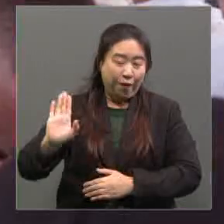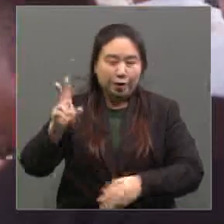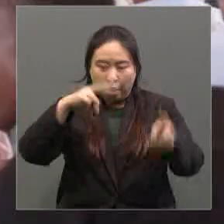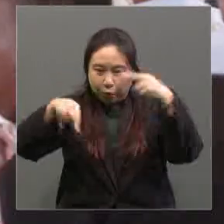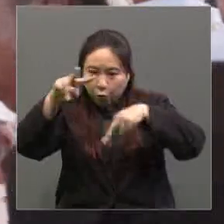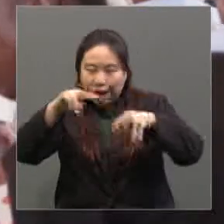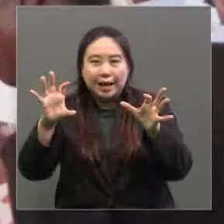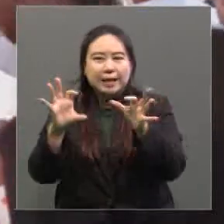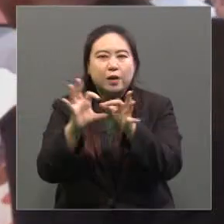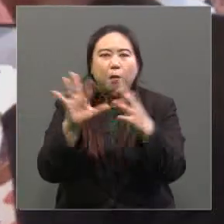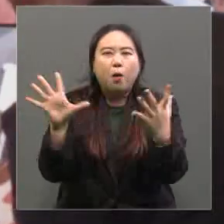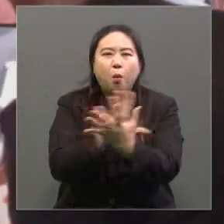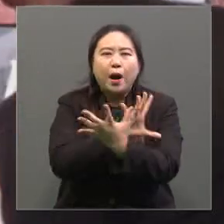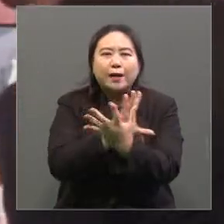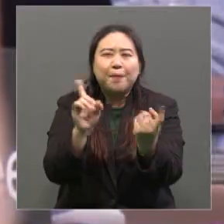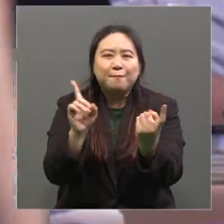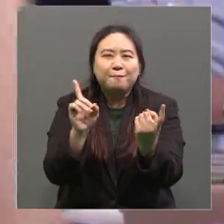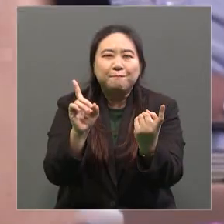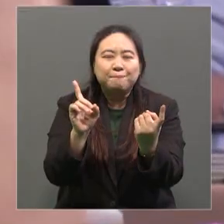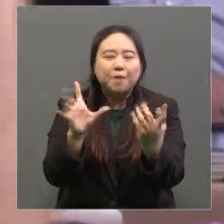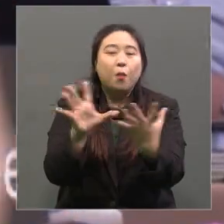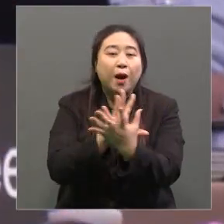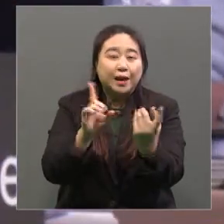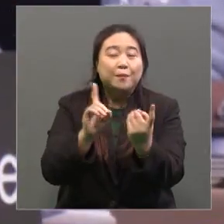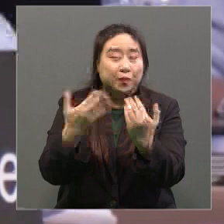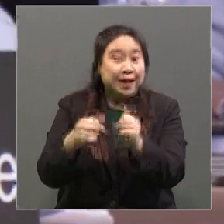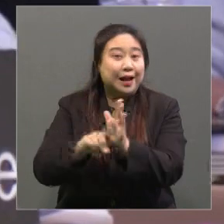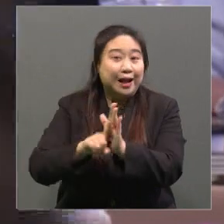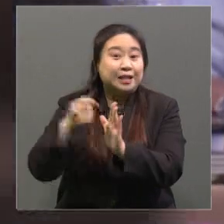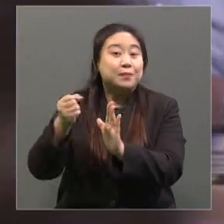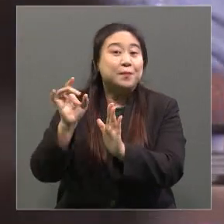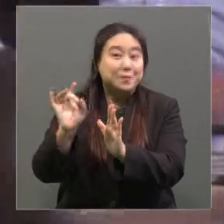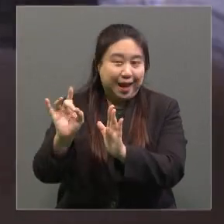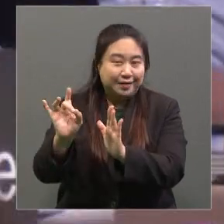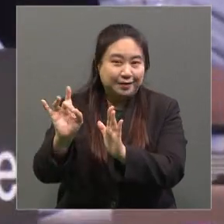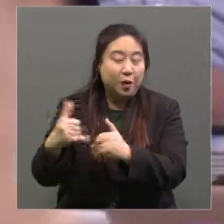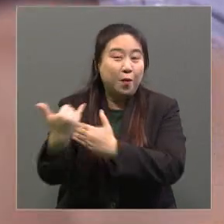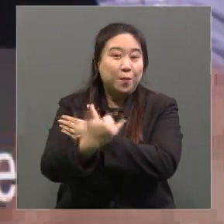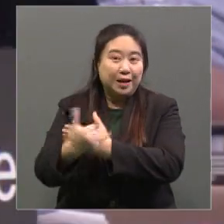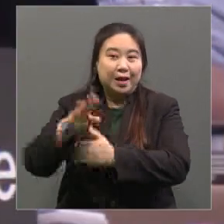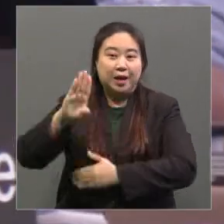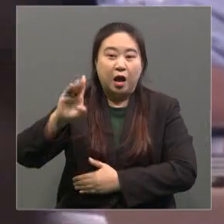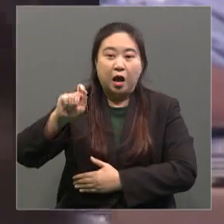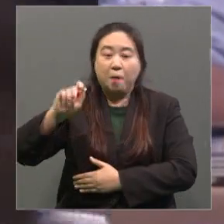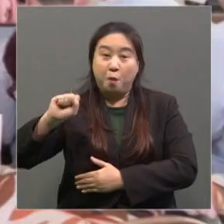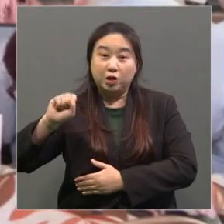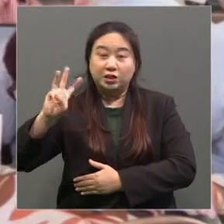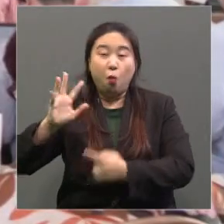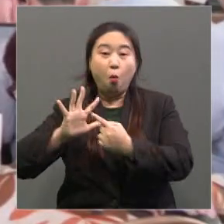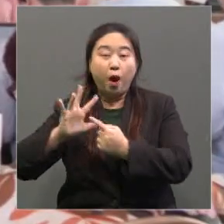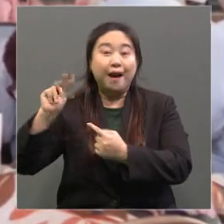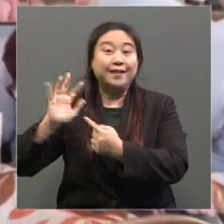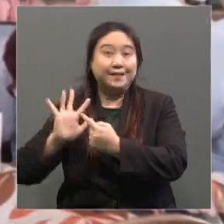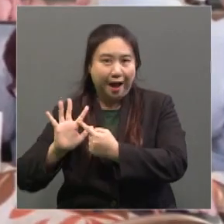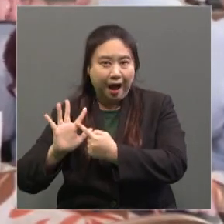รักษามรดกวัฒนธรรมที่จับต้องไม่ได้ครั้งที่ 18ที่เมืองคาสิเนสาธารณรัฐบอสวาน่าได้